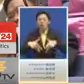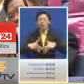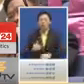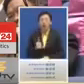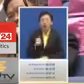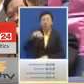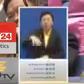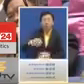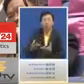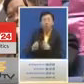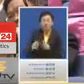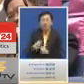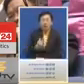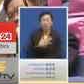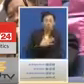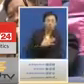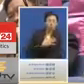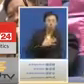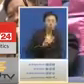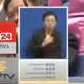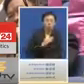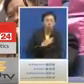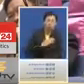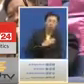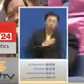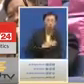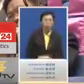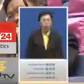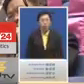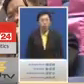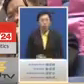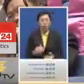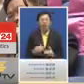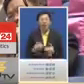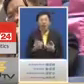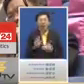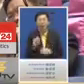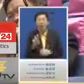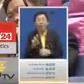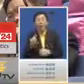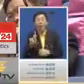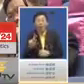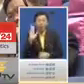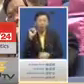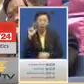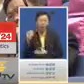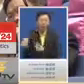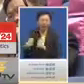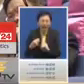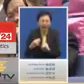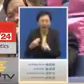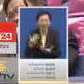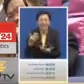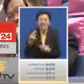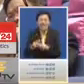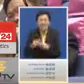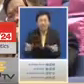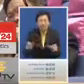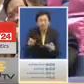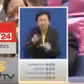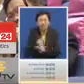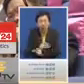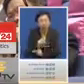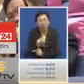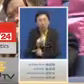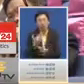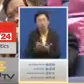ที่ดินก็สยองแล้วครับจะโอนเอามรดกจากพ่อจากแม่หมดปัญญาครับมัน